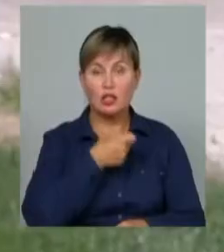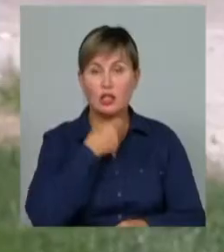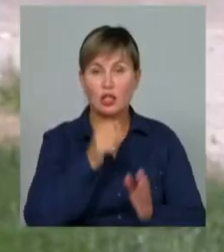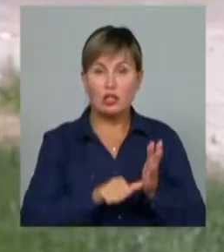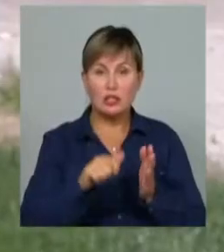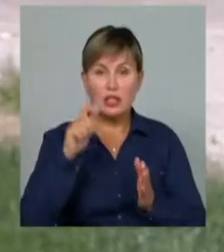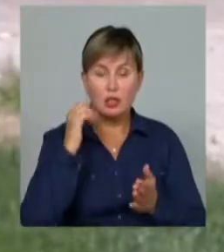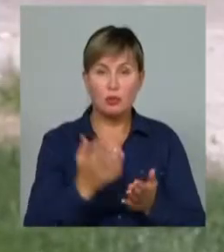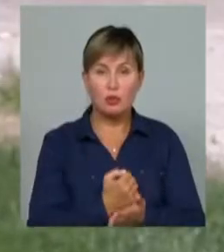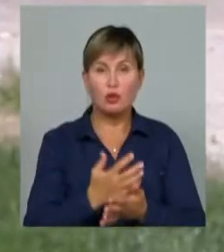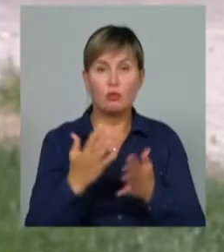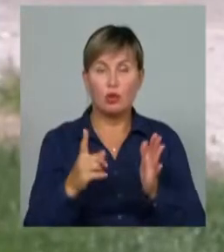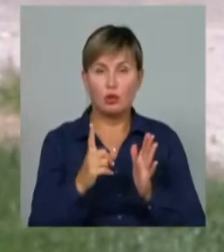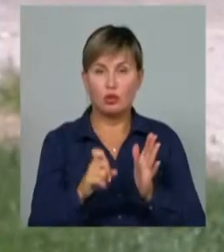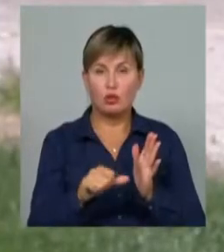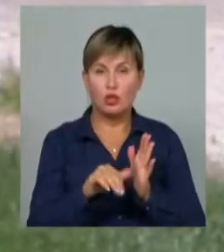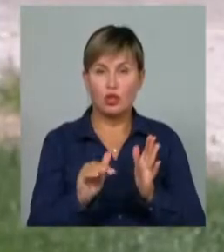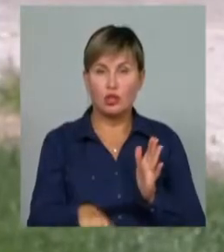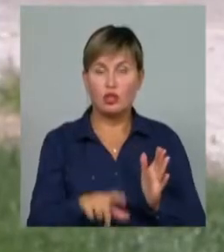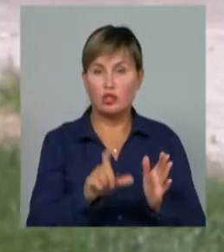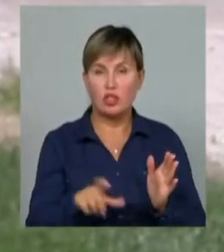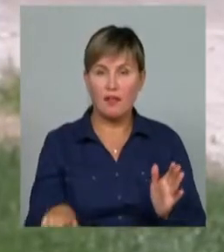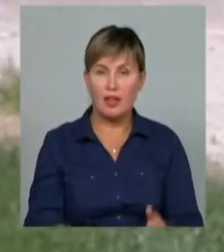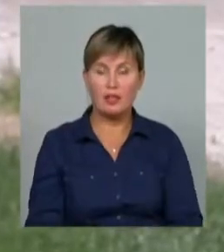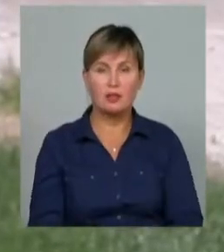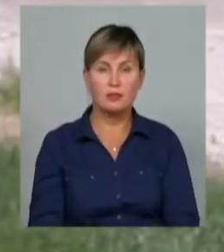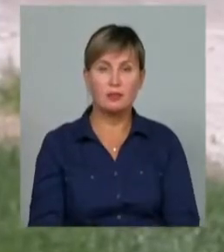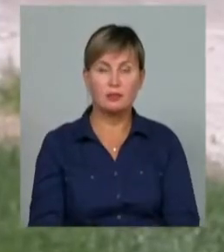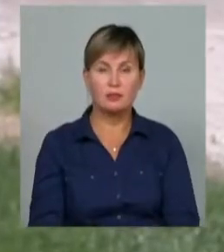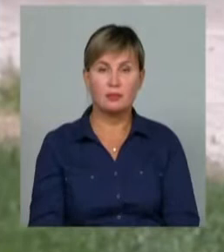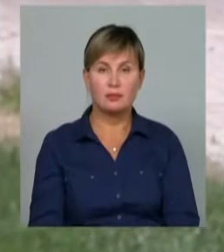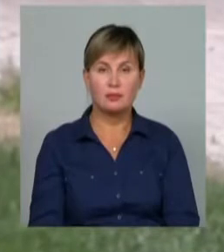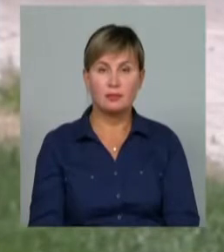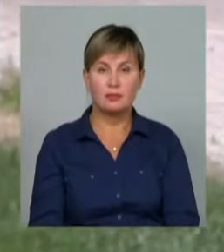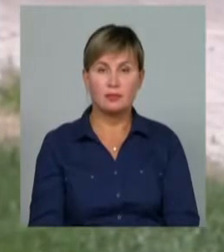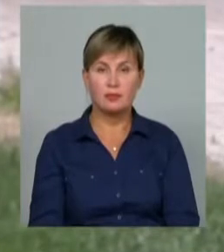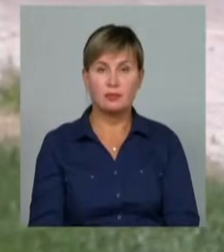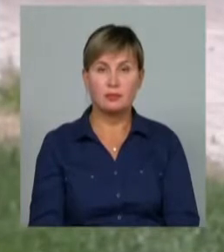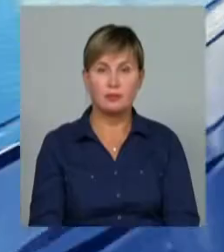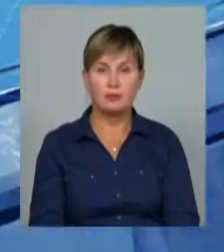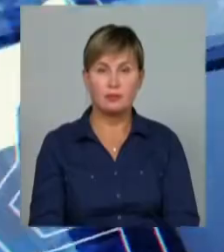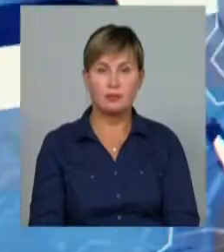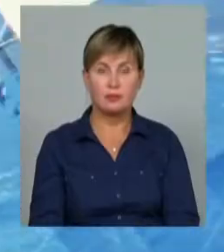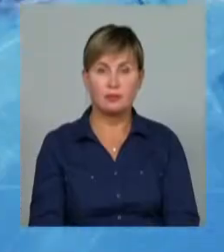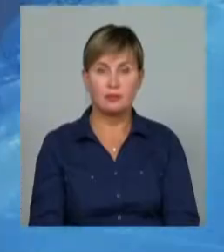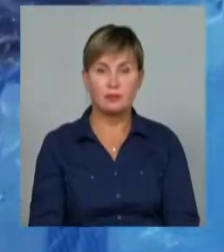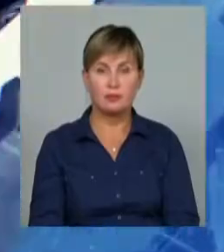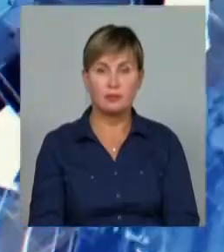60 лет составляют более 106 тысяч человек. Динара Сабитова, Сагындык Нарыков, телеканал Алматы.